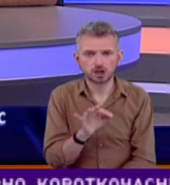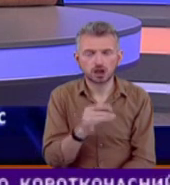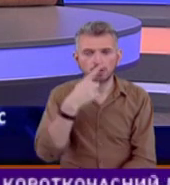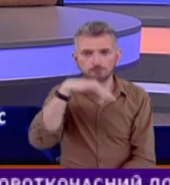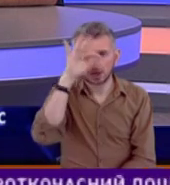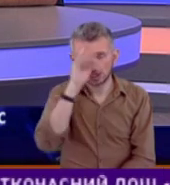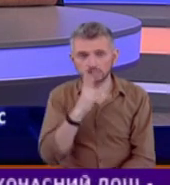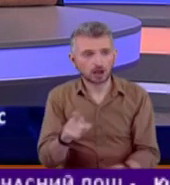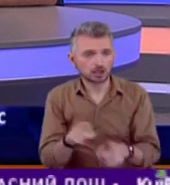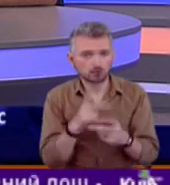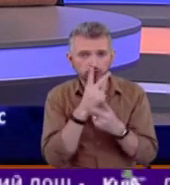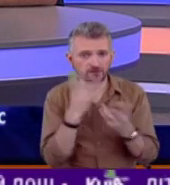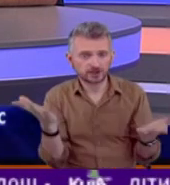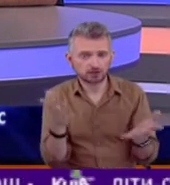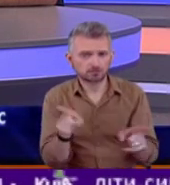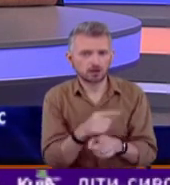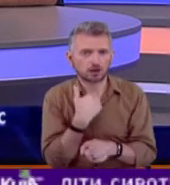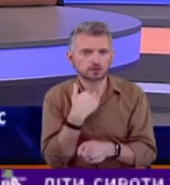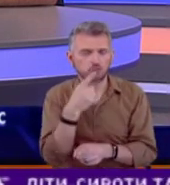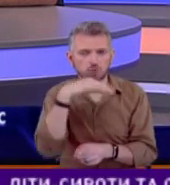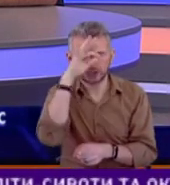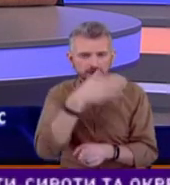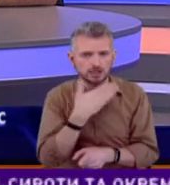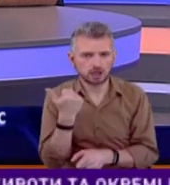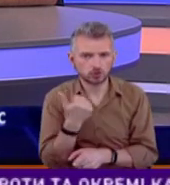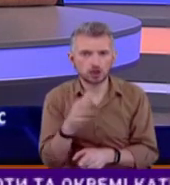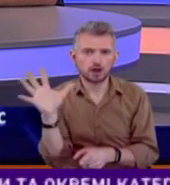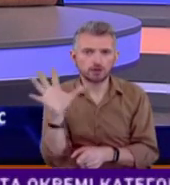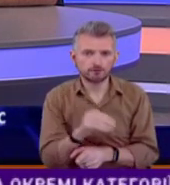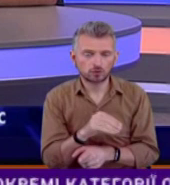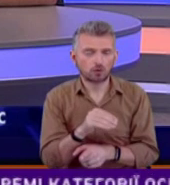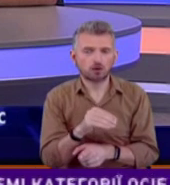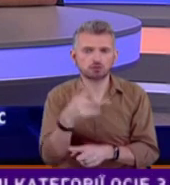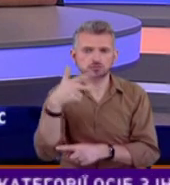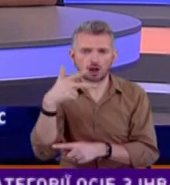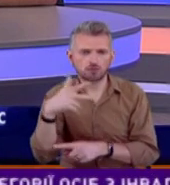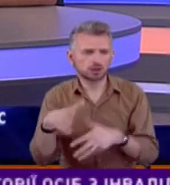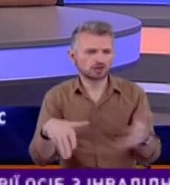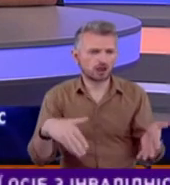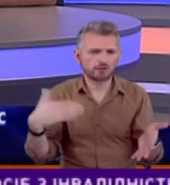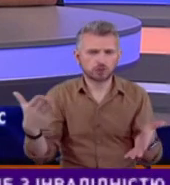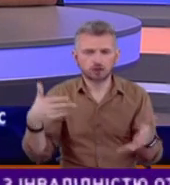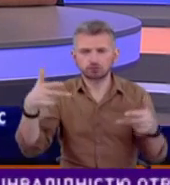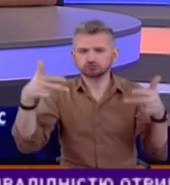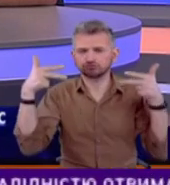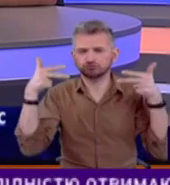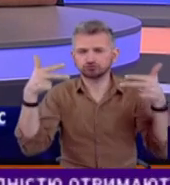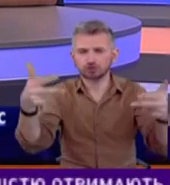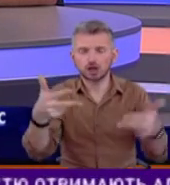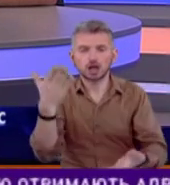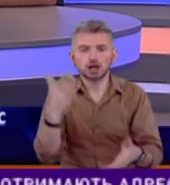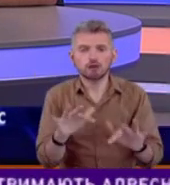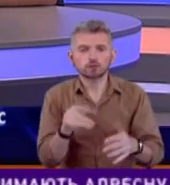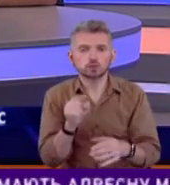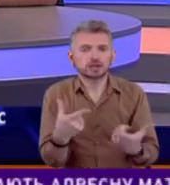полицию так таковой не видно. Такое впечатление, что ее не существует. Все стоят камеры, слева, справа и так далее. Но если, не дай